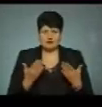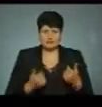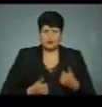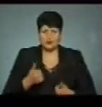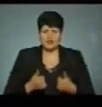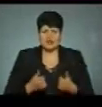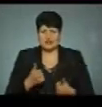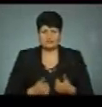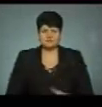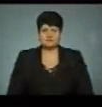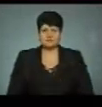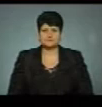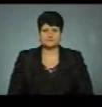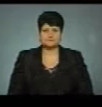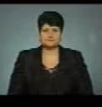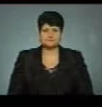турнірів.